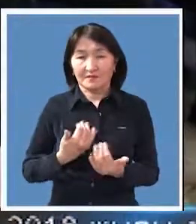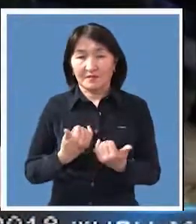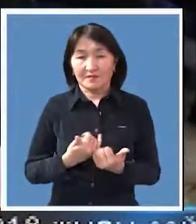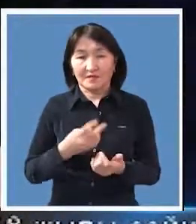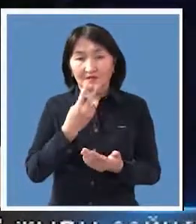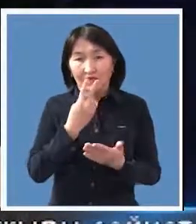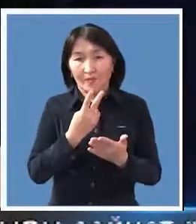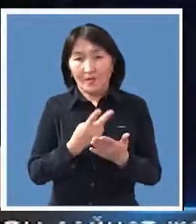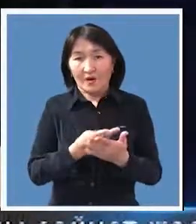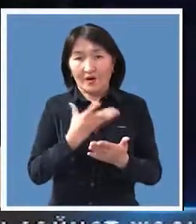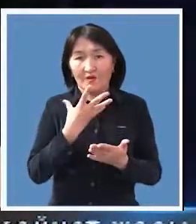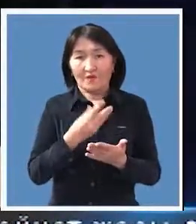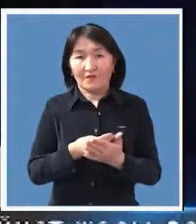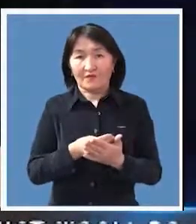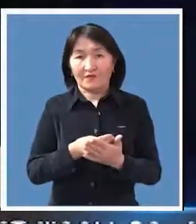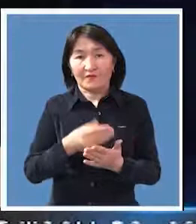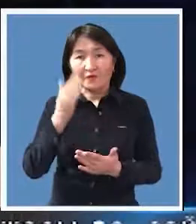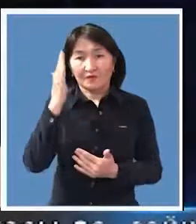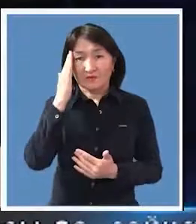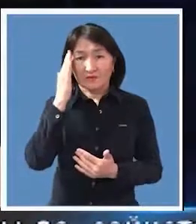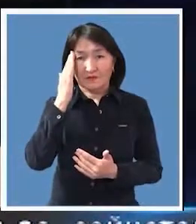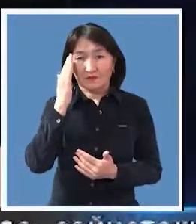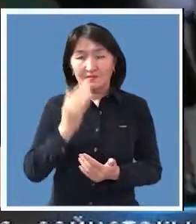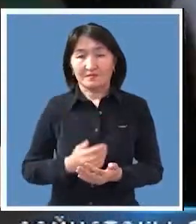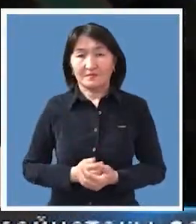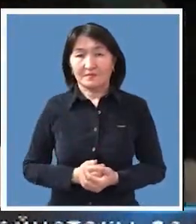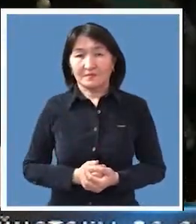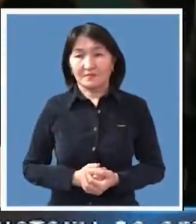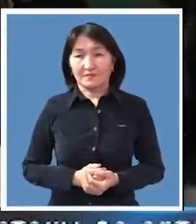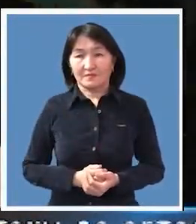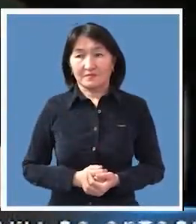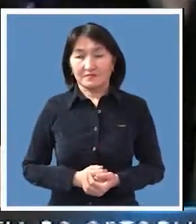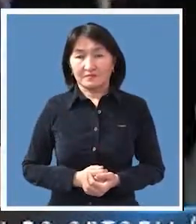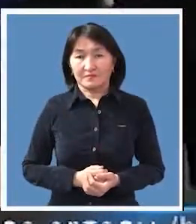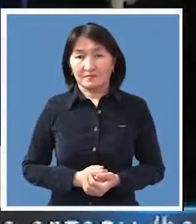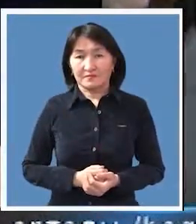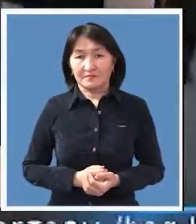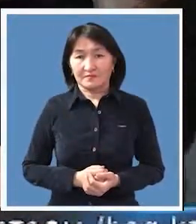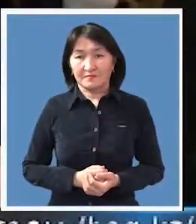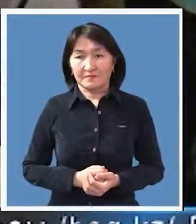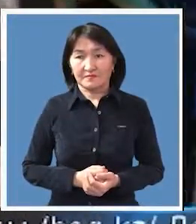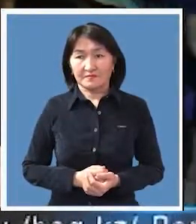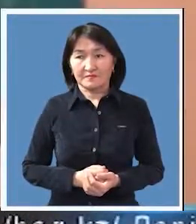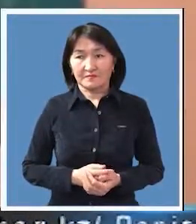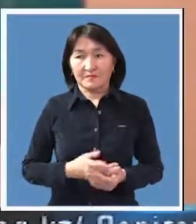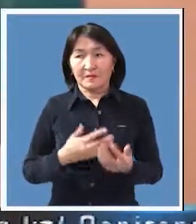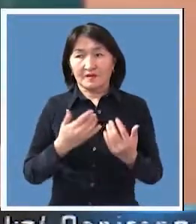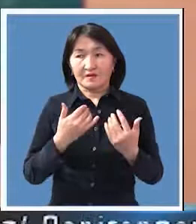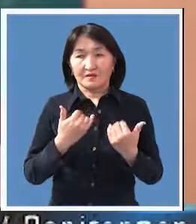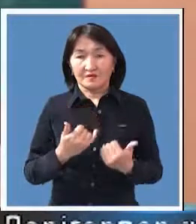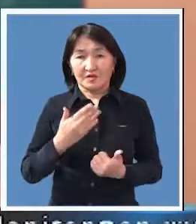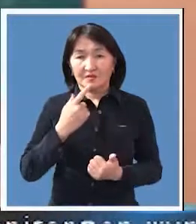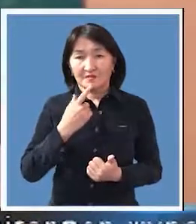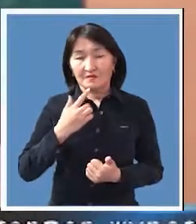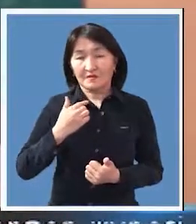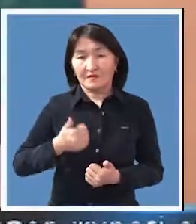алдында олардың рухын көтеретін салихалы әңгіме өрбітті. Біздің ішкі әскер де қазіргі уақытта ұлттық